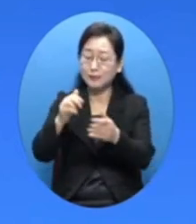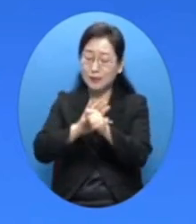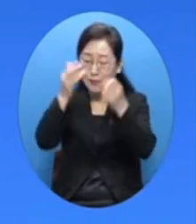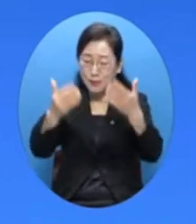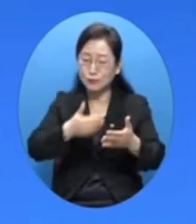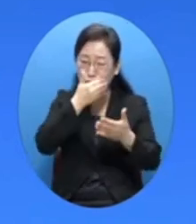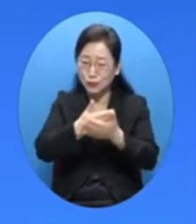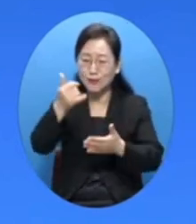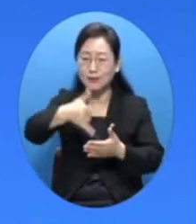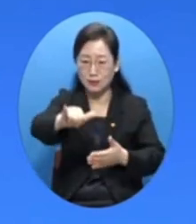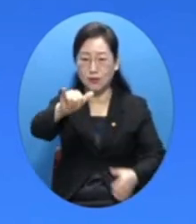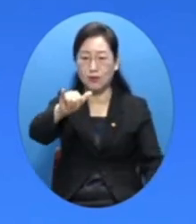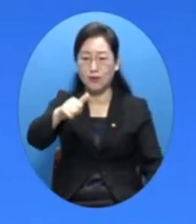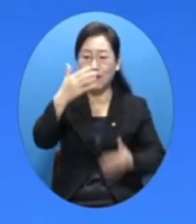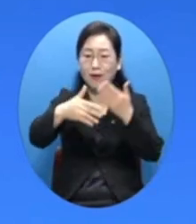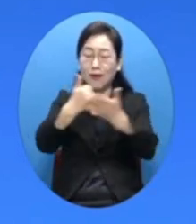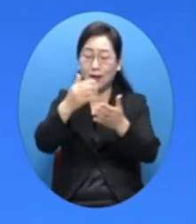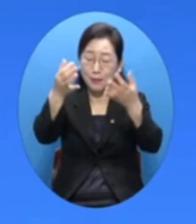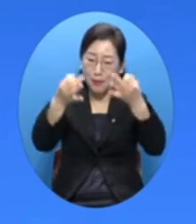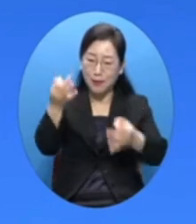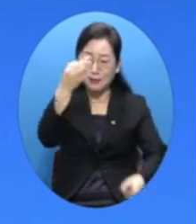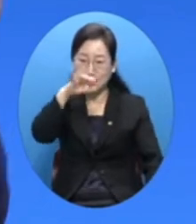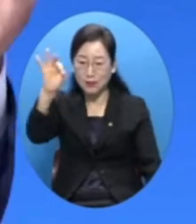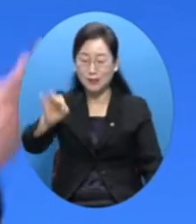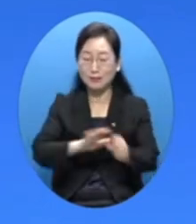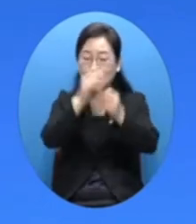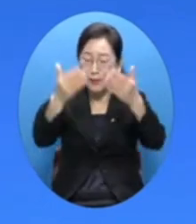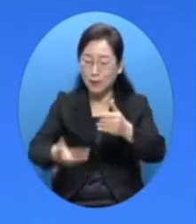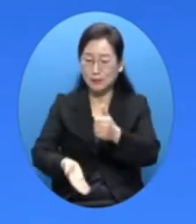귀한 자녀들입니다. 하나님께 인정받고 사랑받고